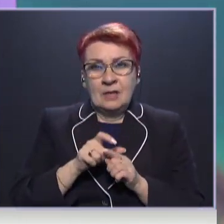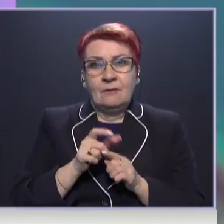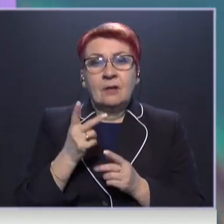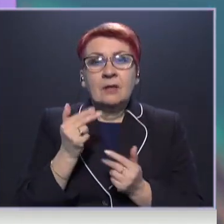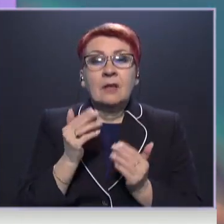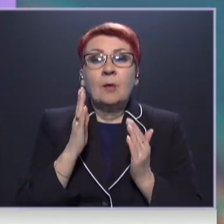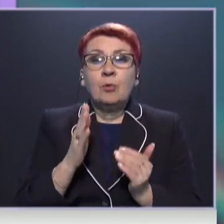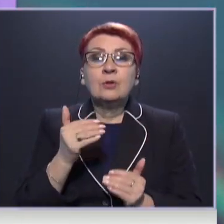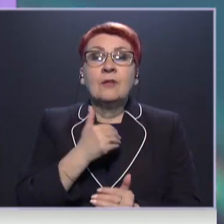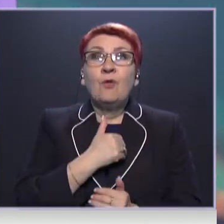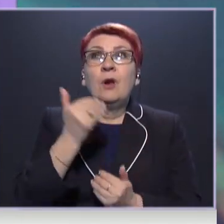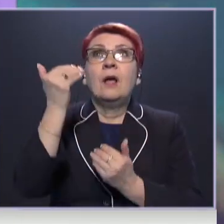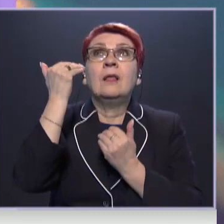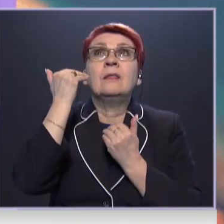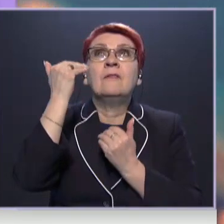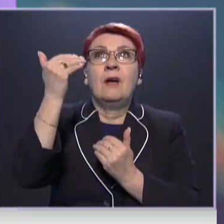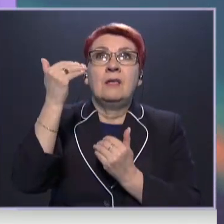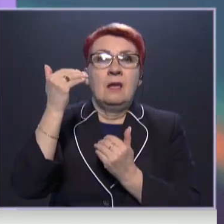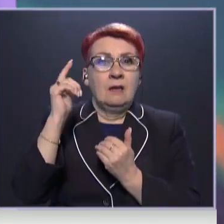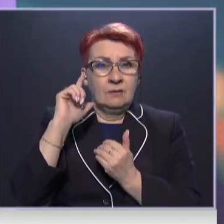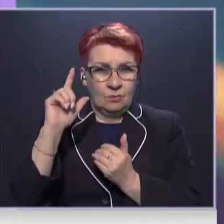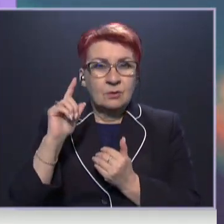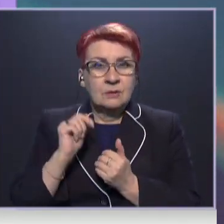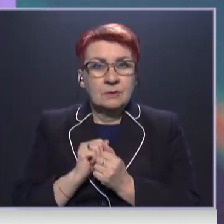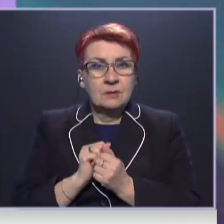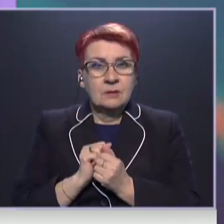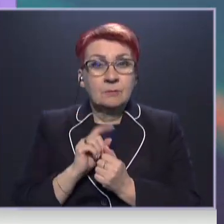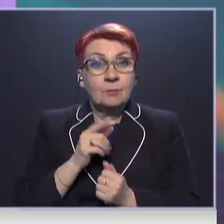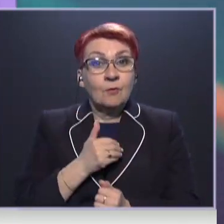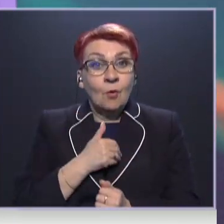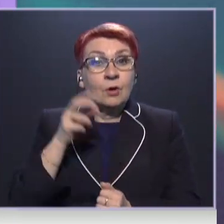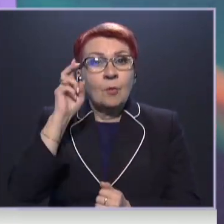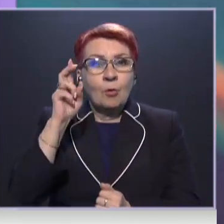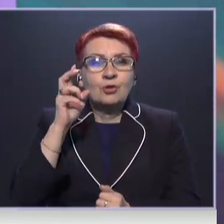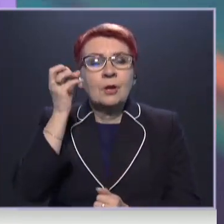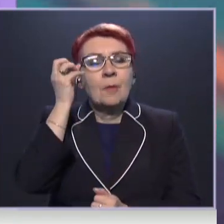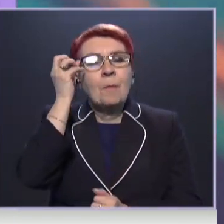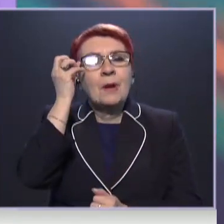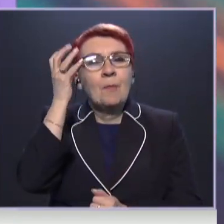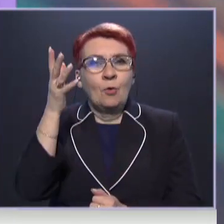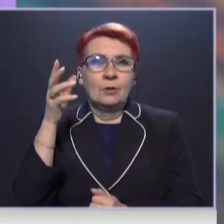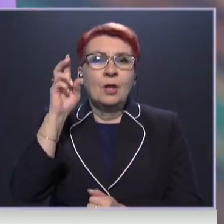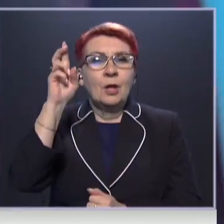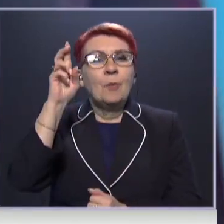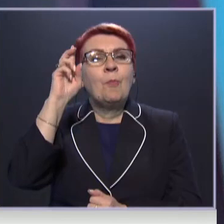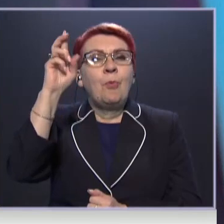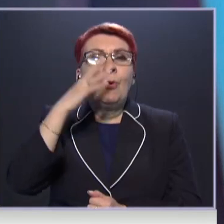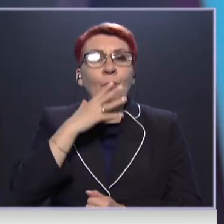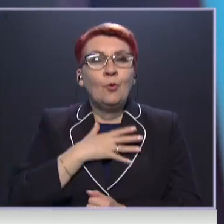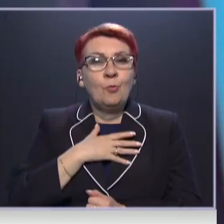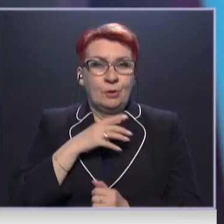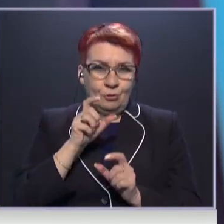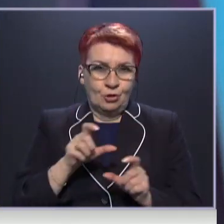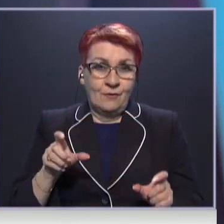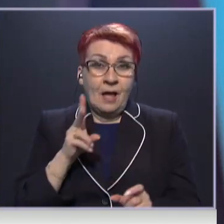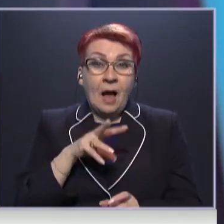сказать, да будет воля твоя. Почему это? Потому что действительно воля Божия премудрая, и Бог любит человека. Понимаете, кому мы